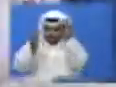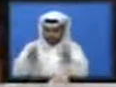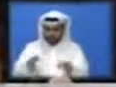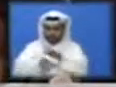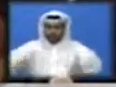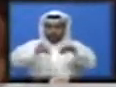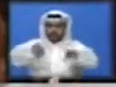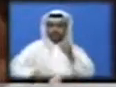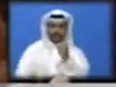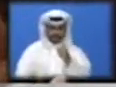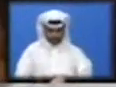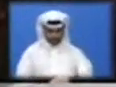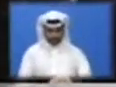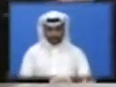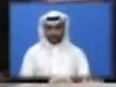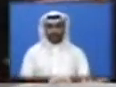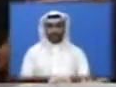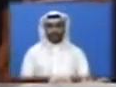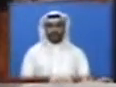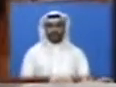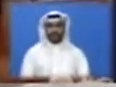يتحقق الهدف المنشود.